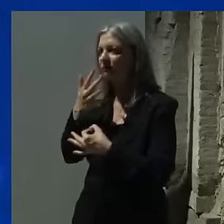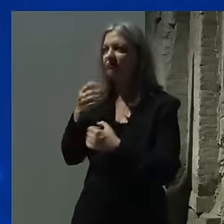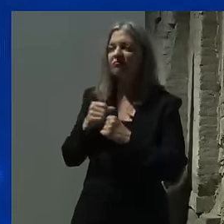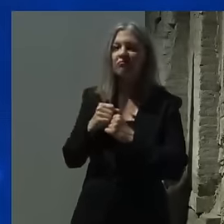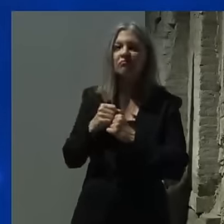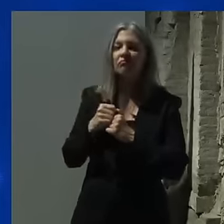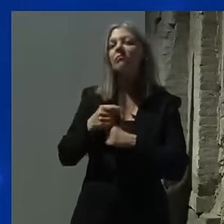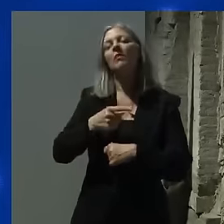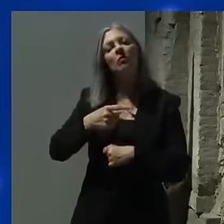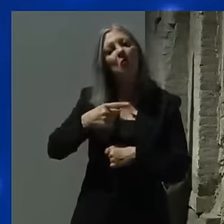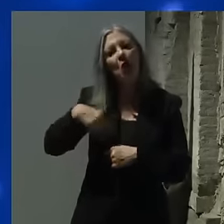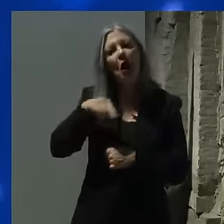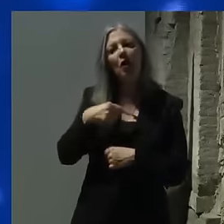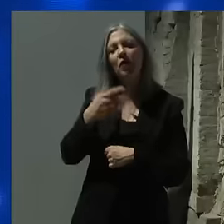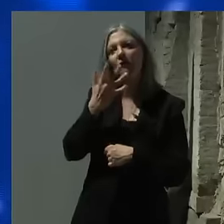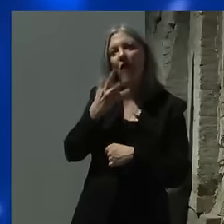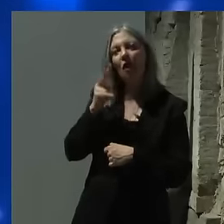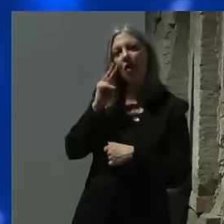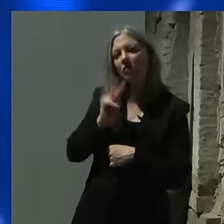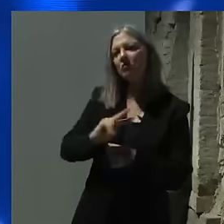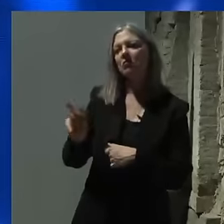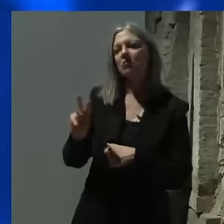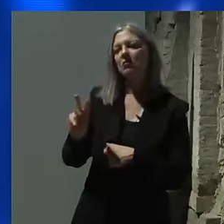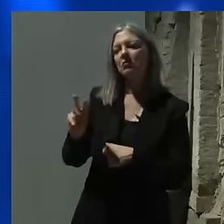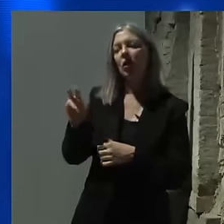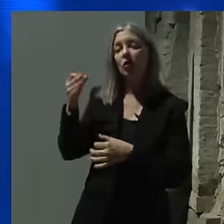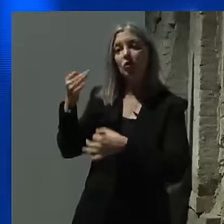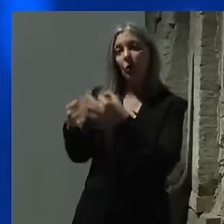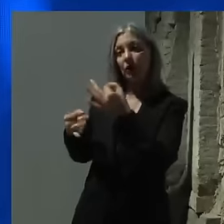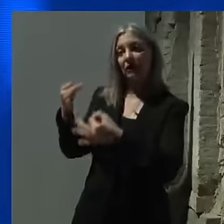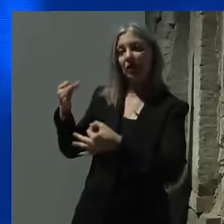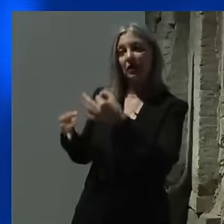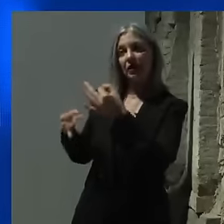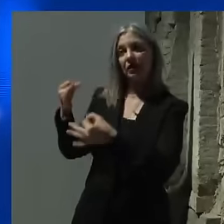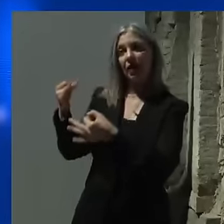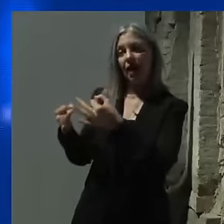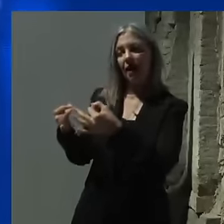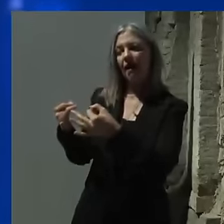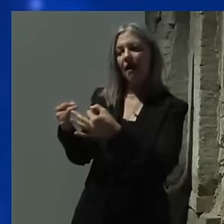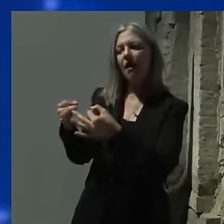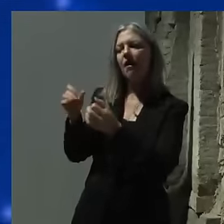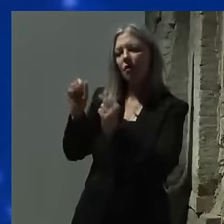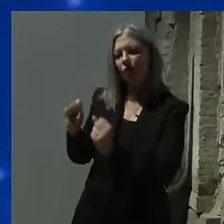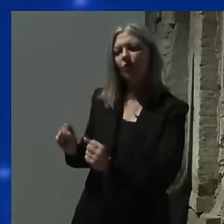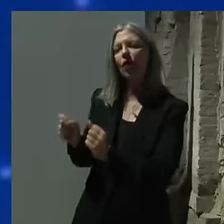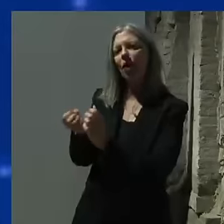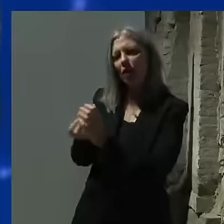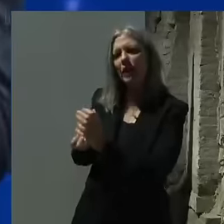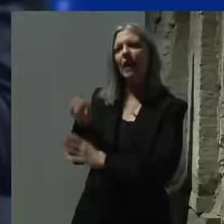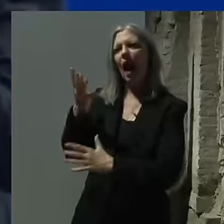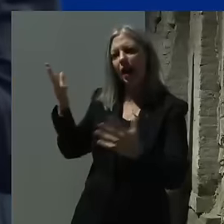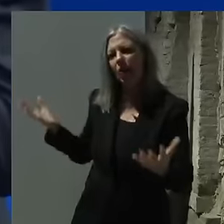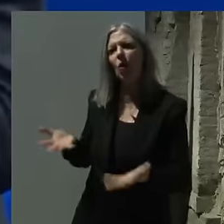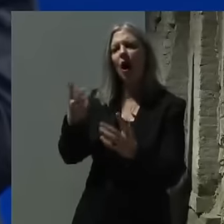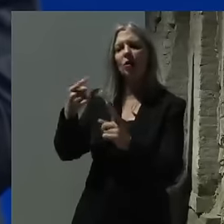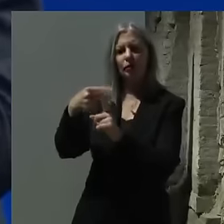parte anche quello che la giustizia può invece creare di buono, di positivo, partendo